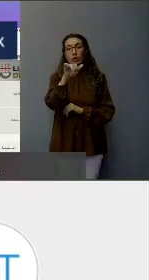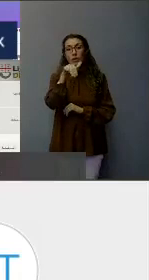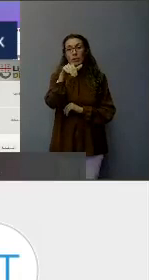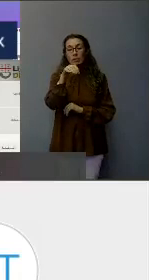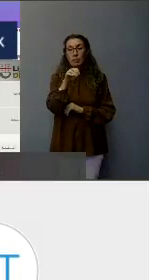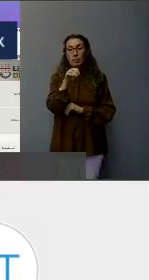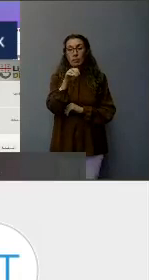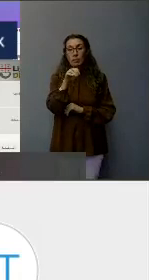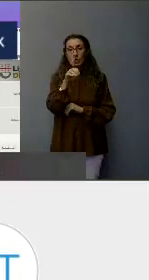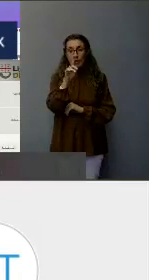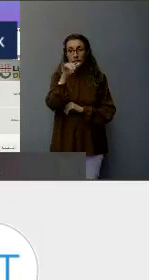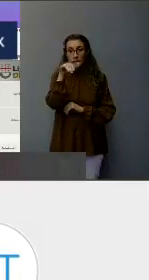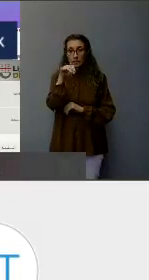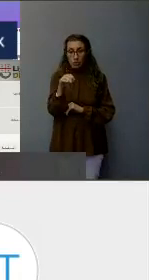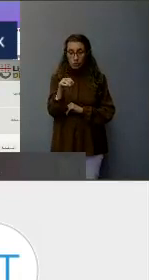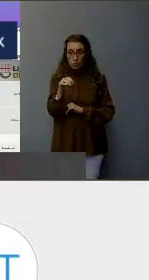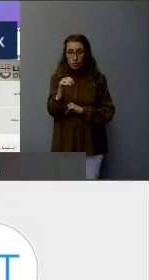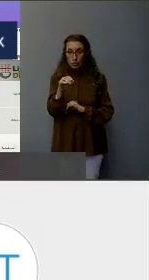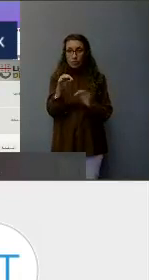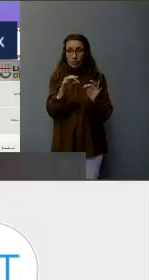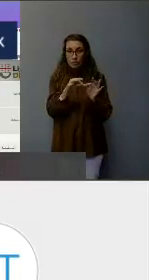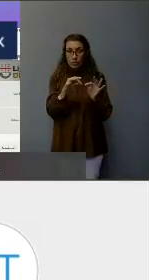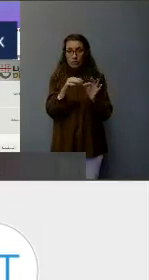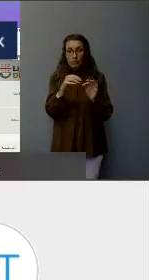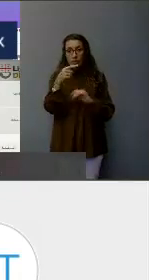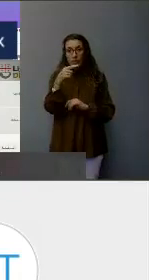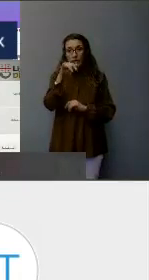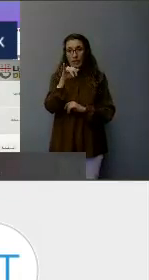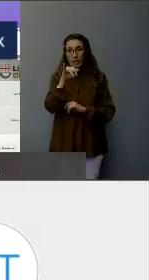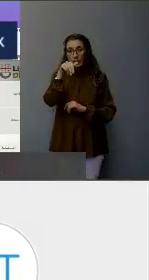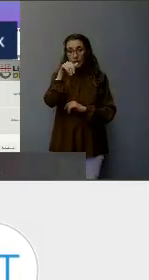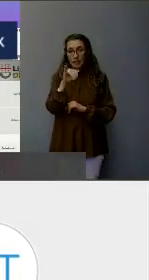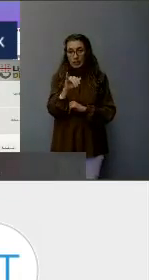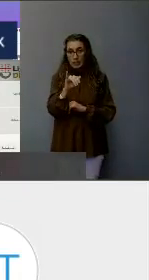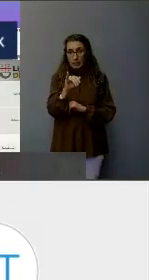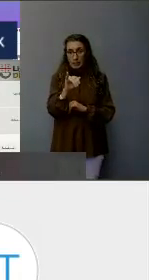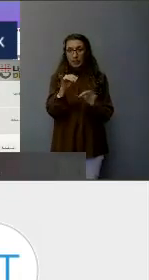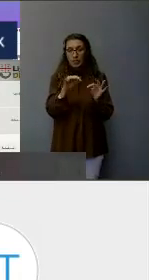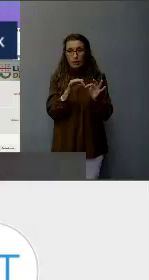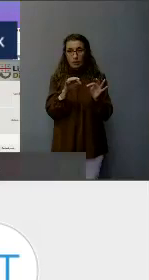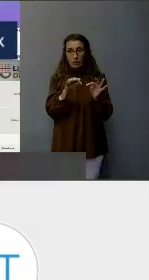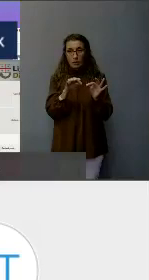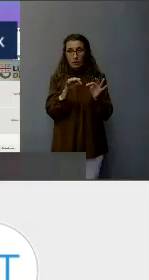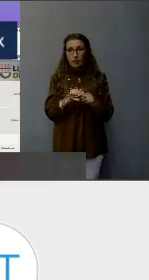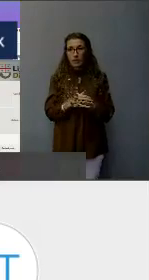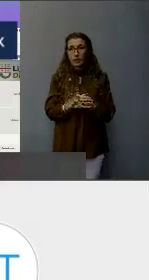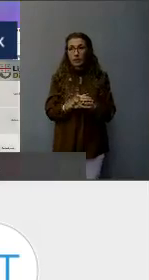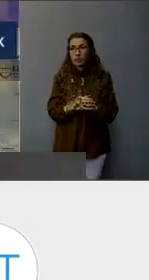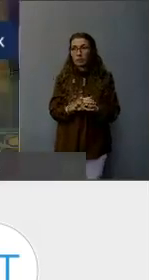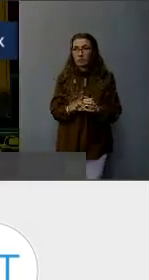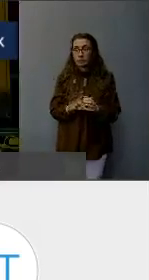consigliere immordino consigliera tini onorevole